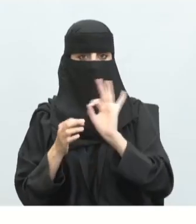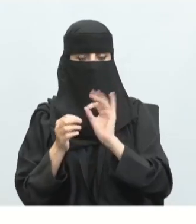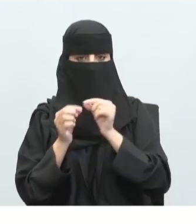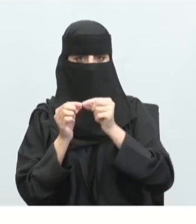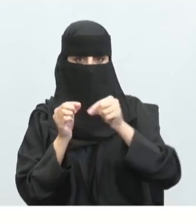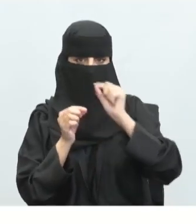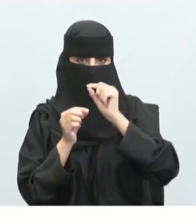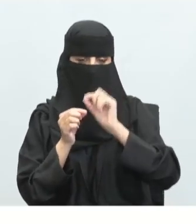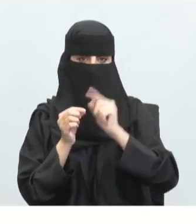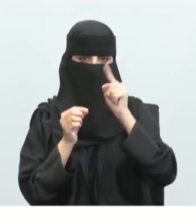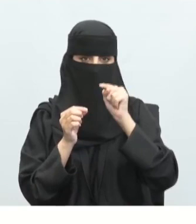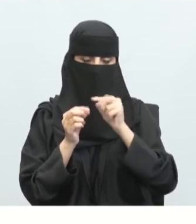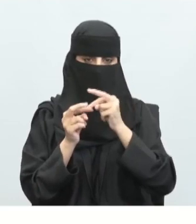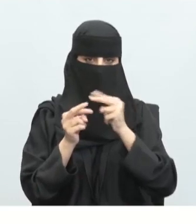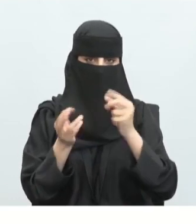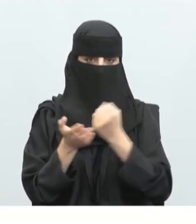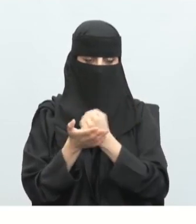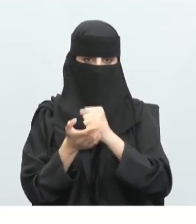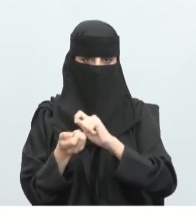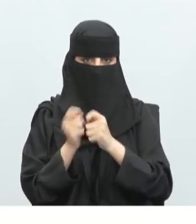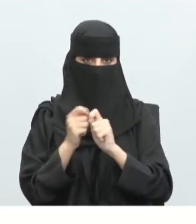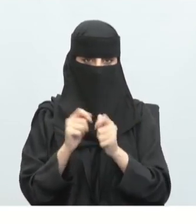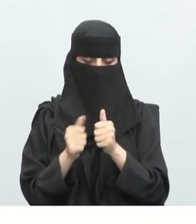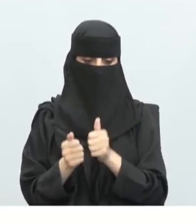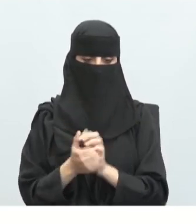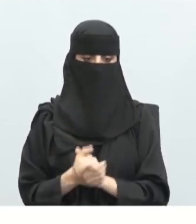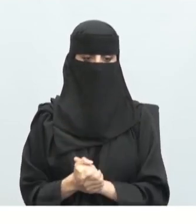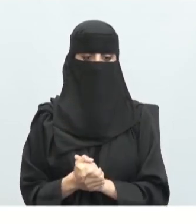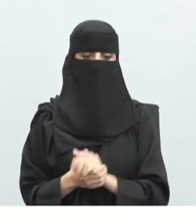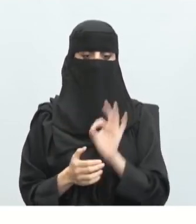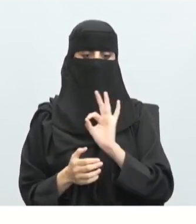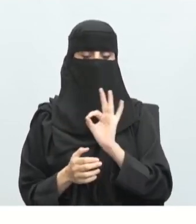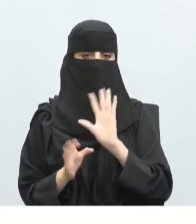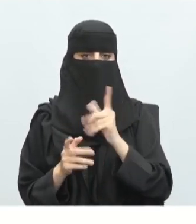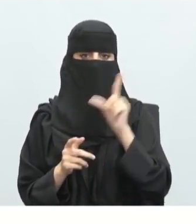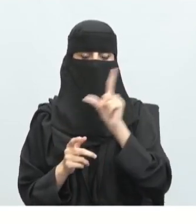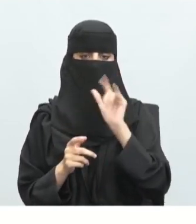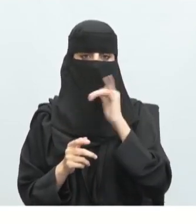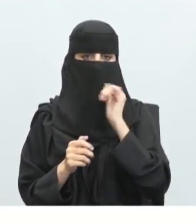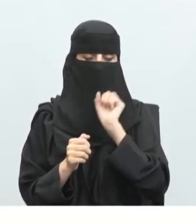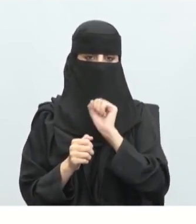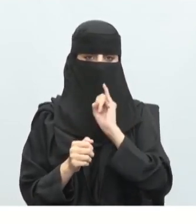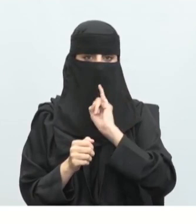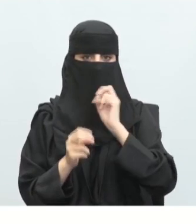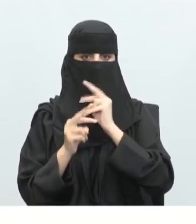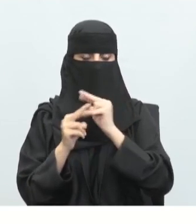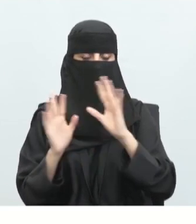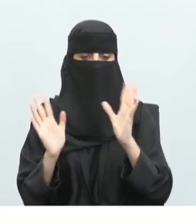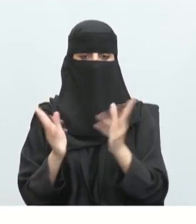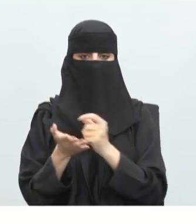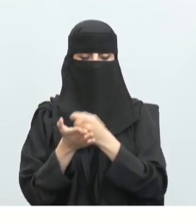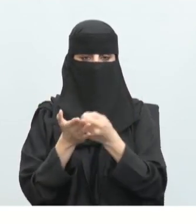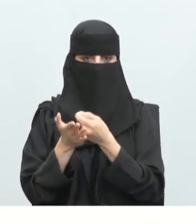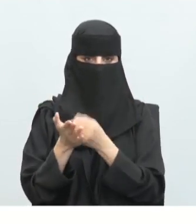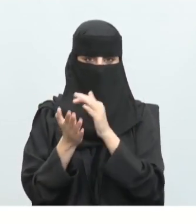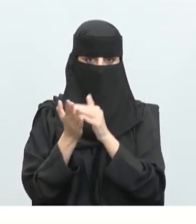القواعد النحويه ايضا الاملائيه ايضا علامات الترقيم ا كما